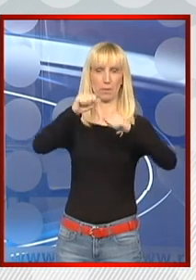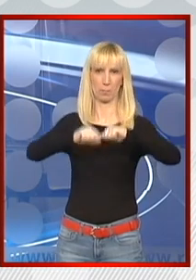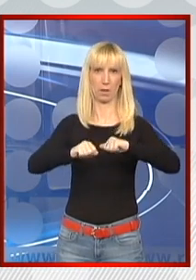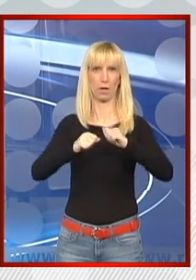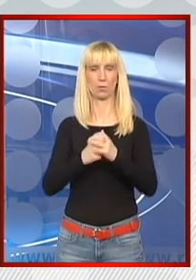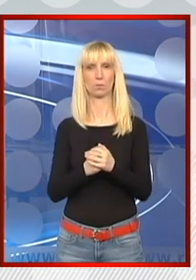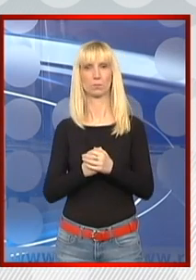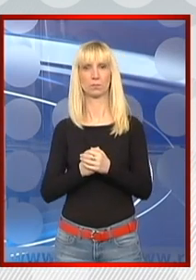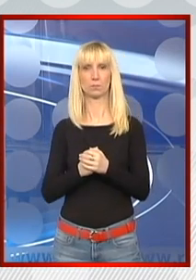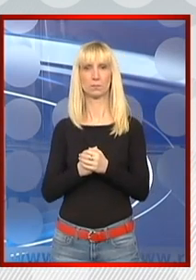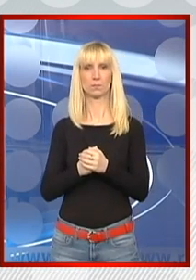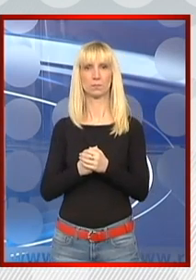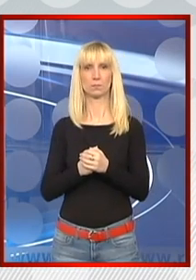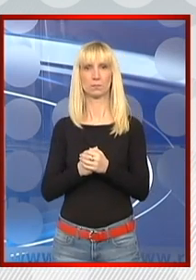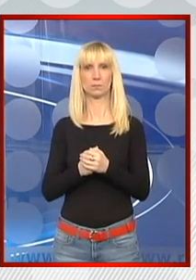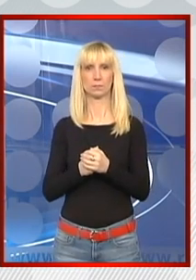Balkanu.